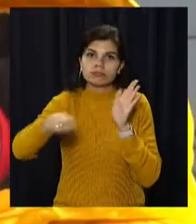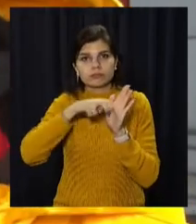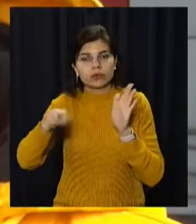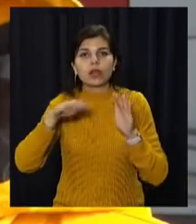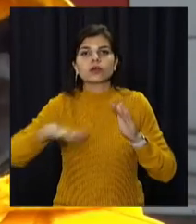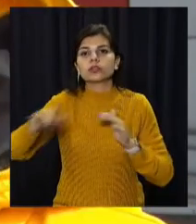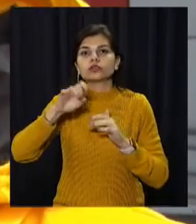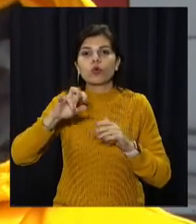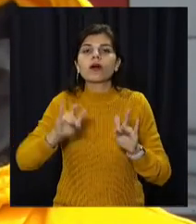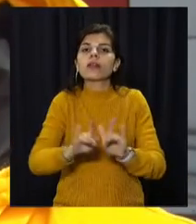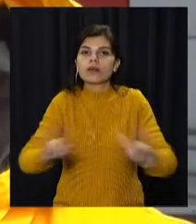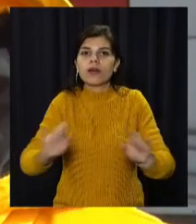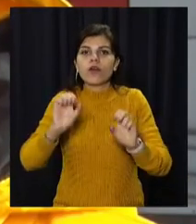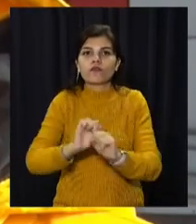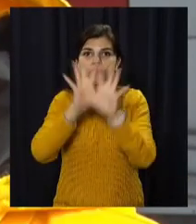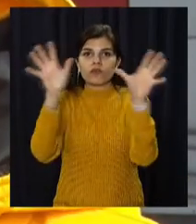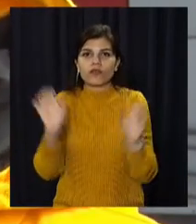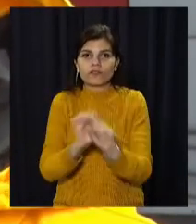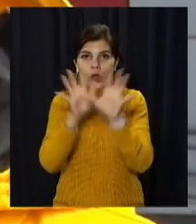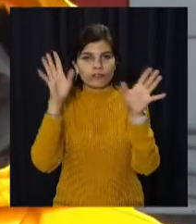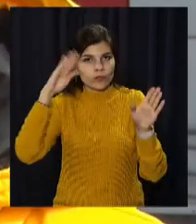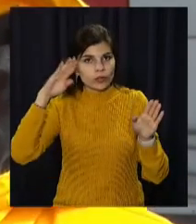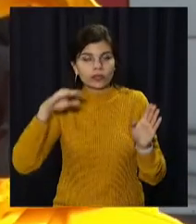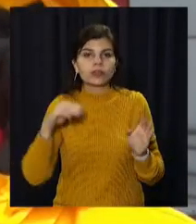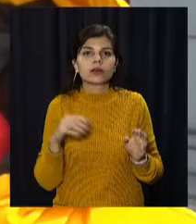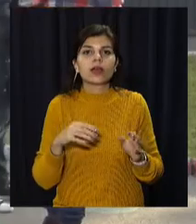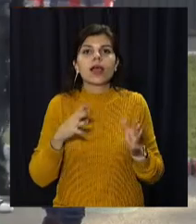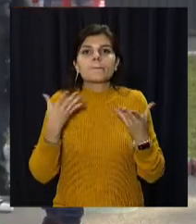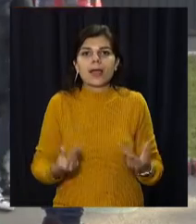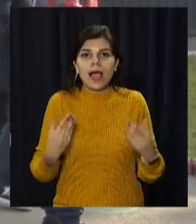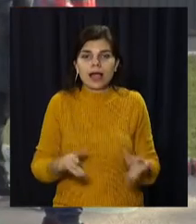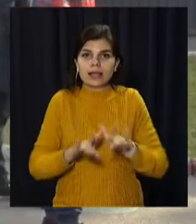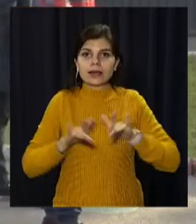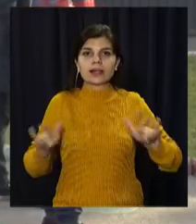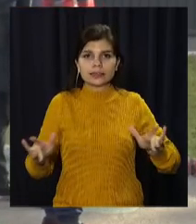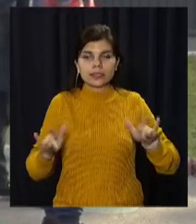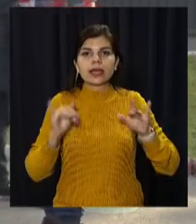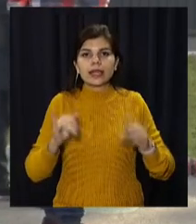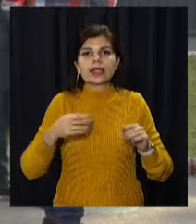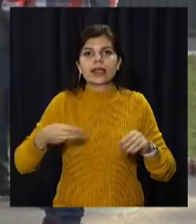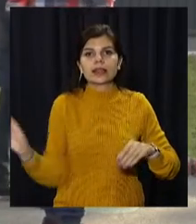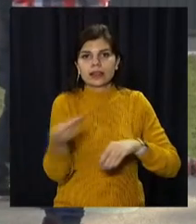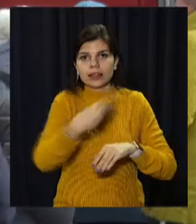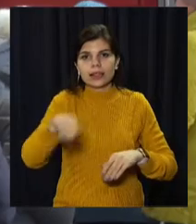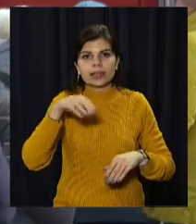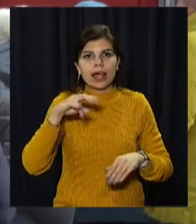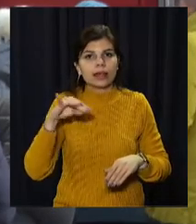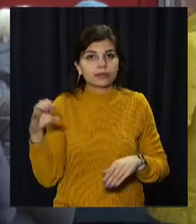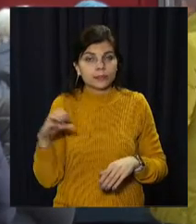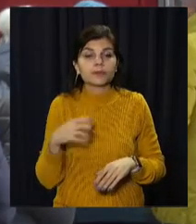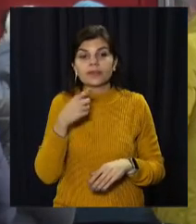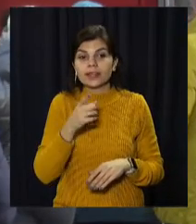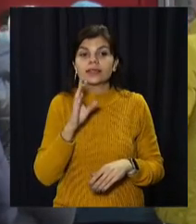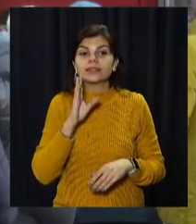фонтанчики, м'які крісла будуть і тенісний стіл. Аліса Біла – авторка переможного проєкту «Шкільне